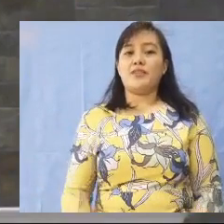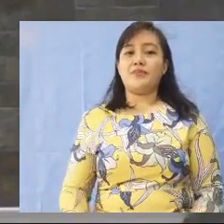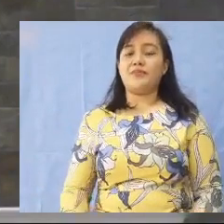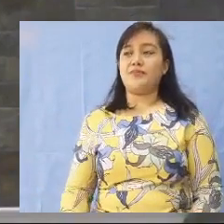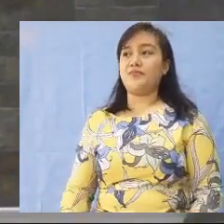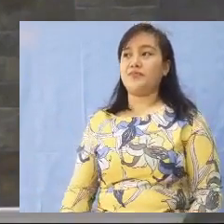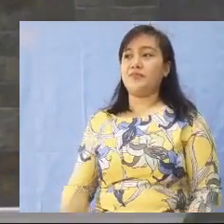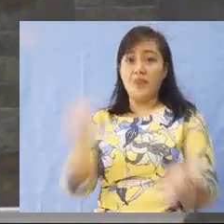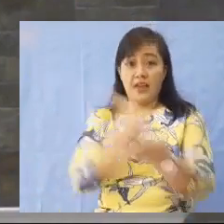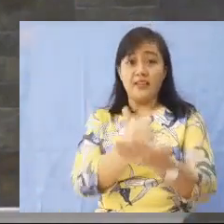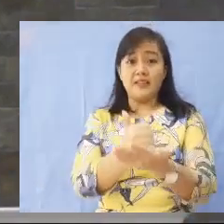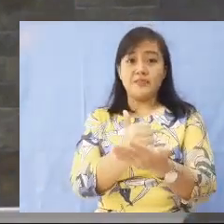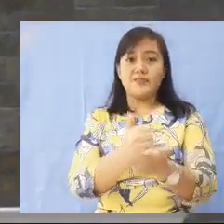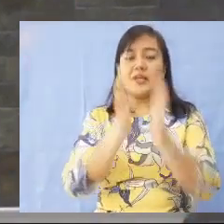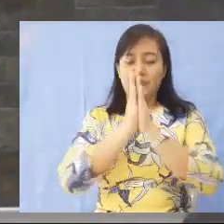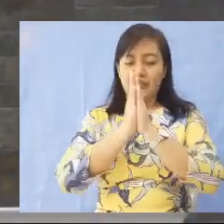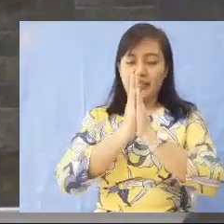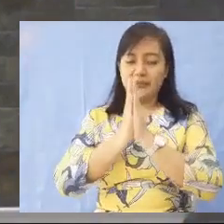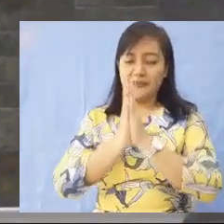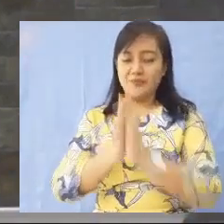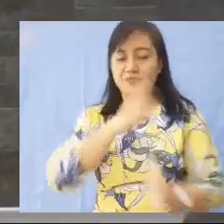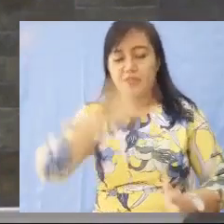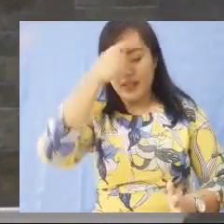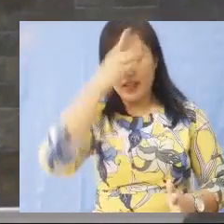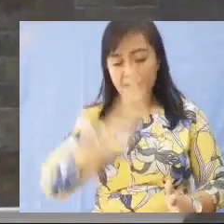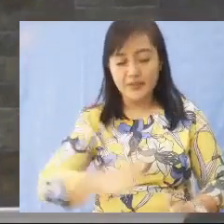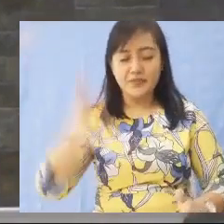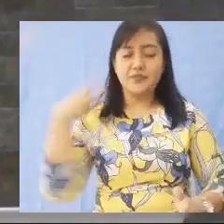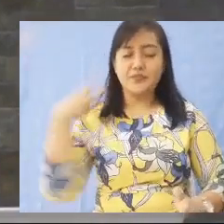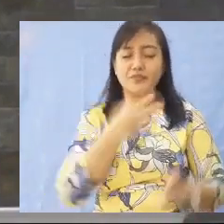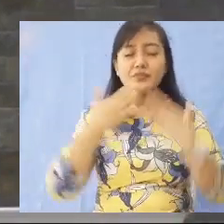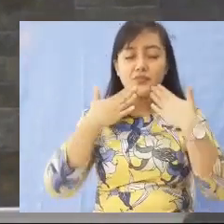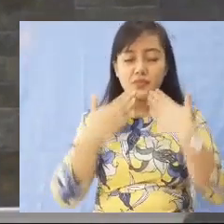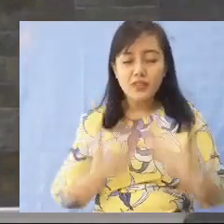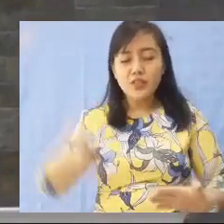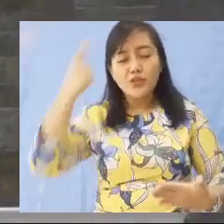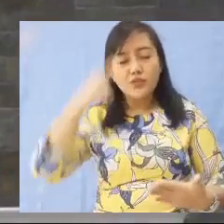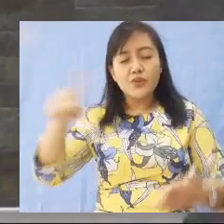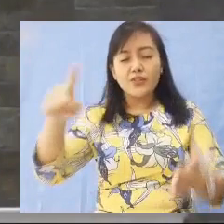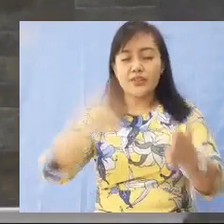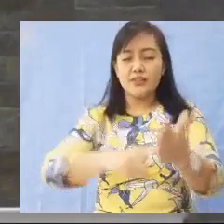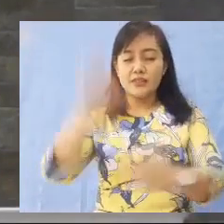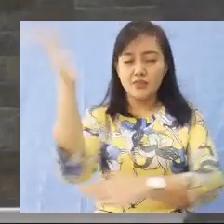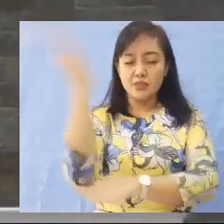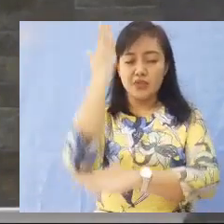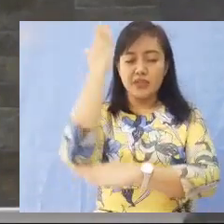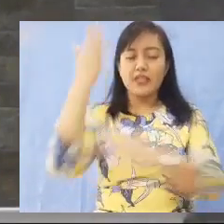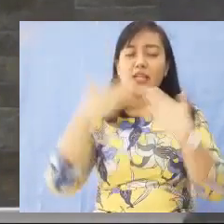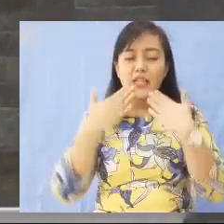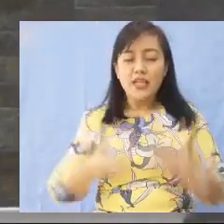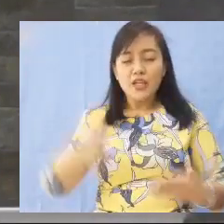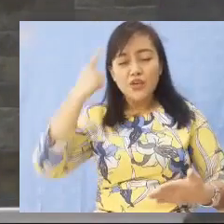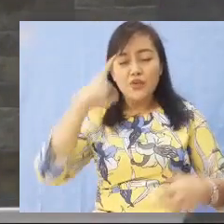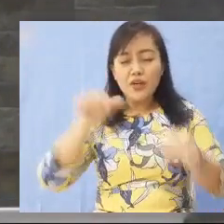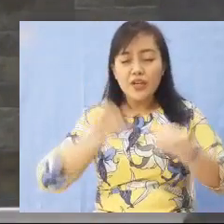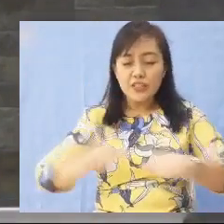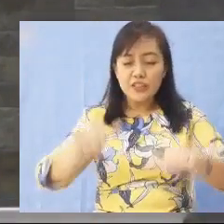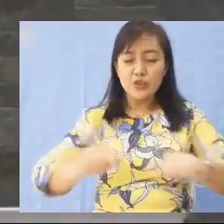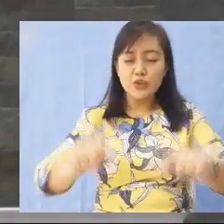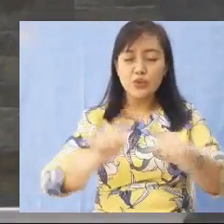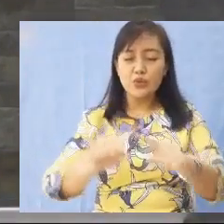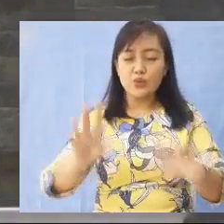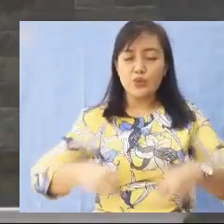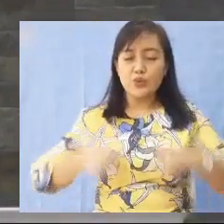up please. Tayo po ay manalangin. Dakilang Diyos, maraming salamat Panginoon sa umagang ito. Salamat po sa patuloy niyo pong pagbibigay po sa amin ng kalayaan